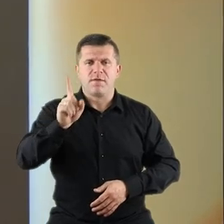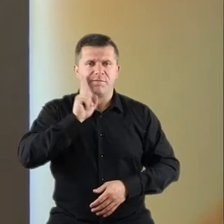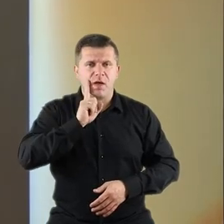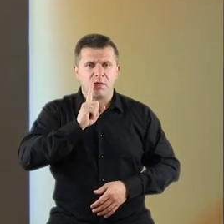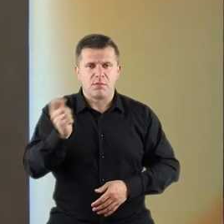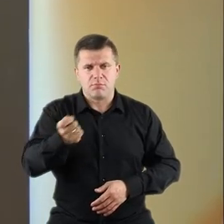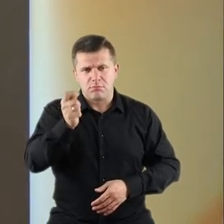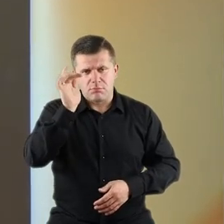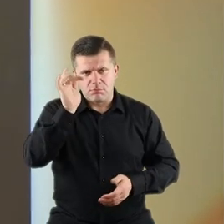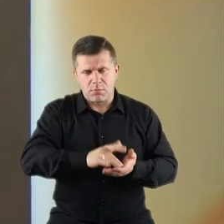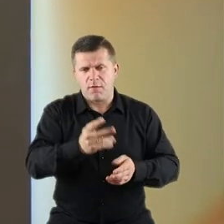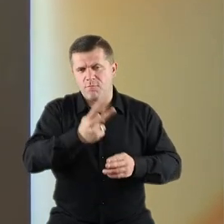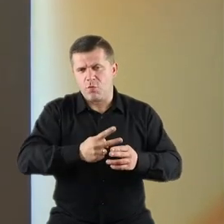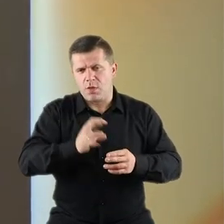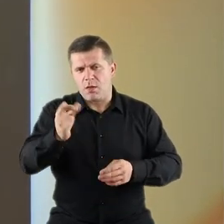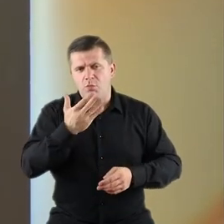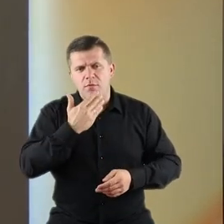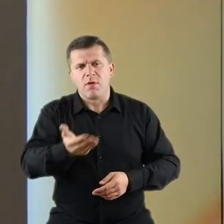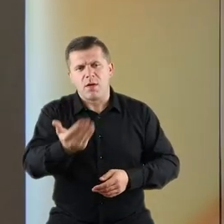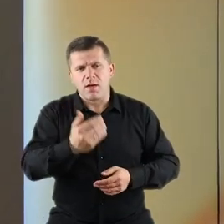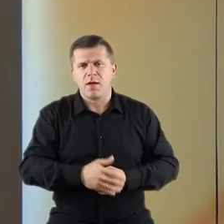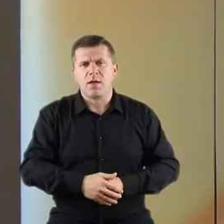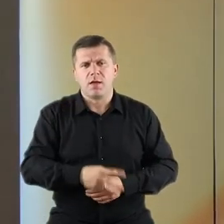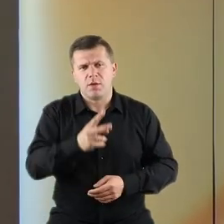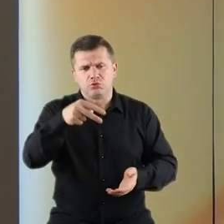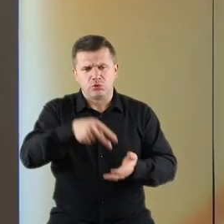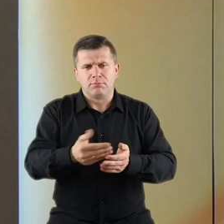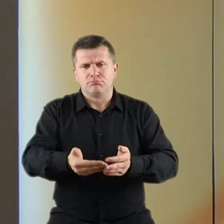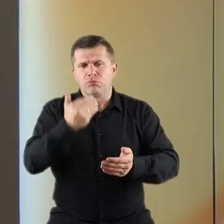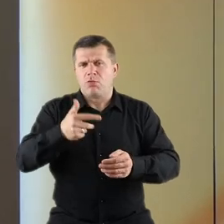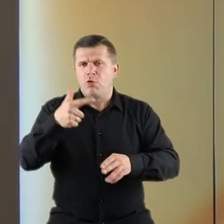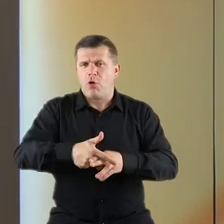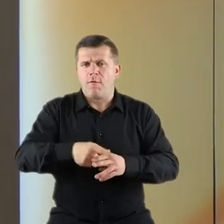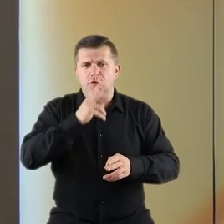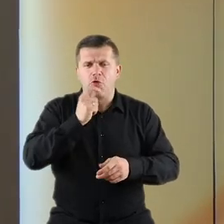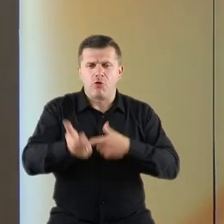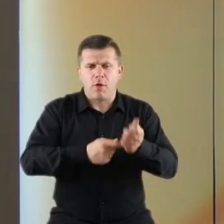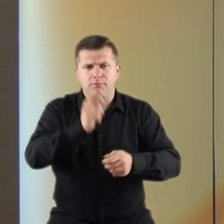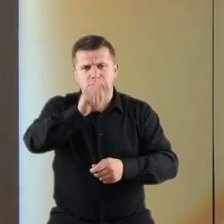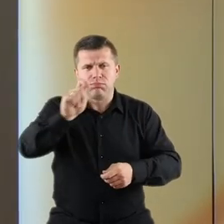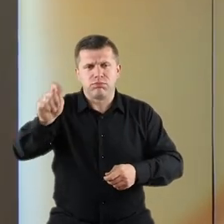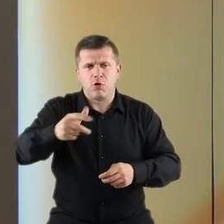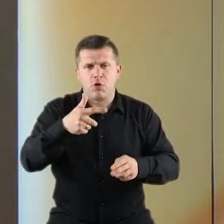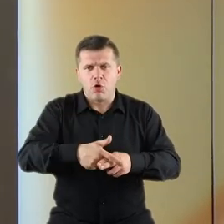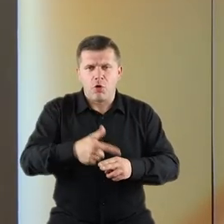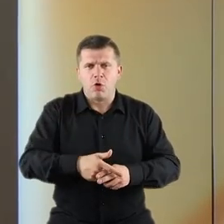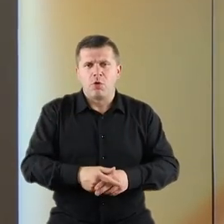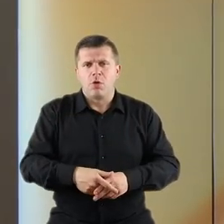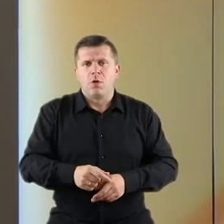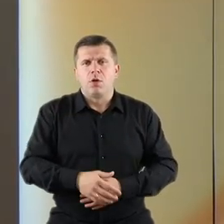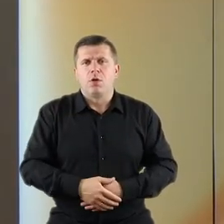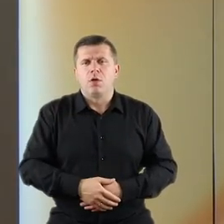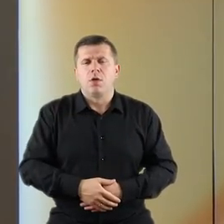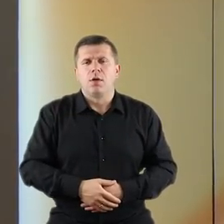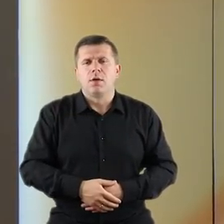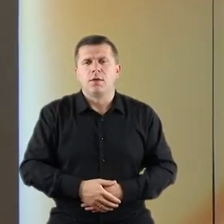do niego i to jest to był wujek jego i mówi weń weź stań przed koniem wyświęcony wody Poli święconą wodą chłodu bardzo ogona